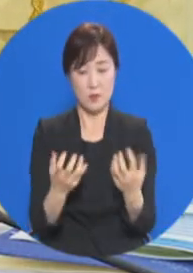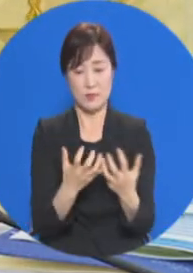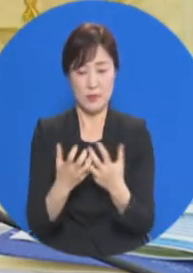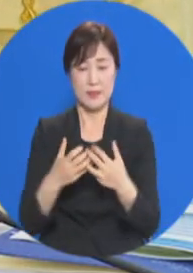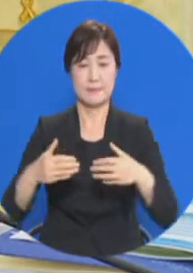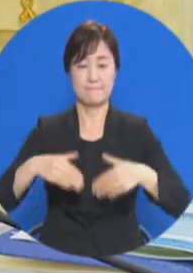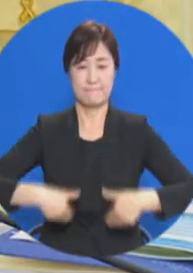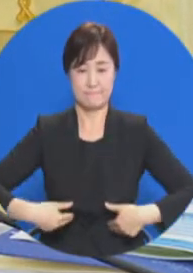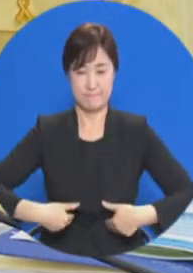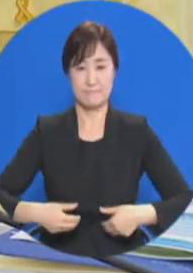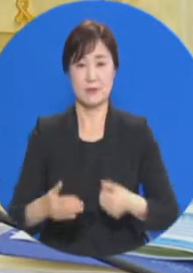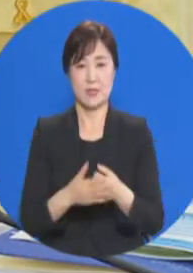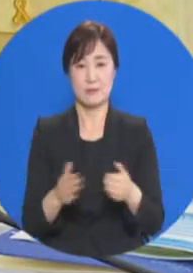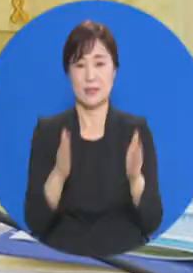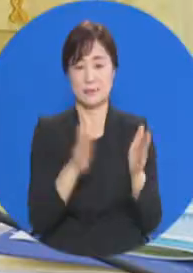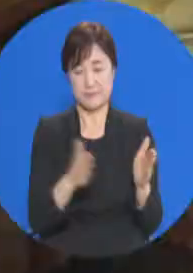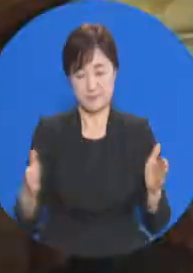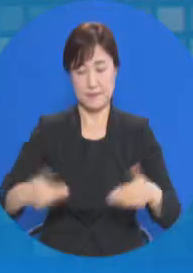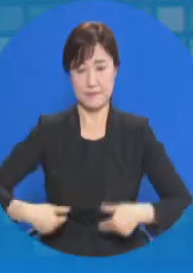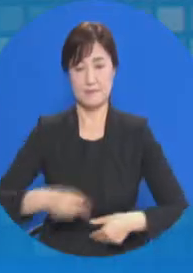한다며 이같이 말했습니다.